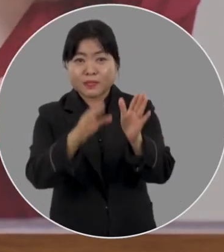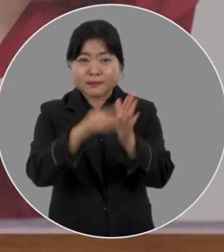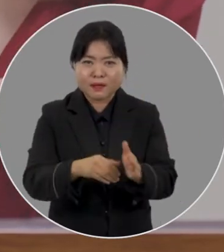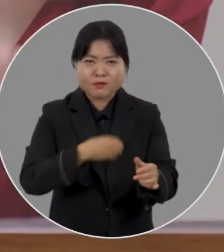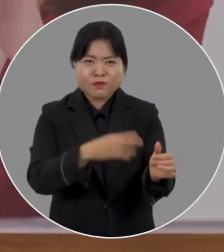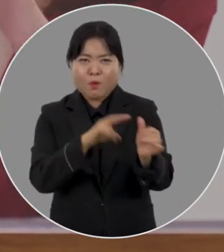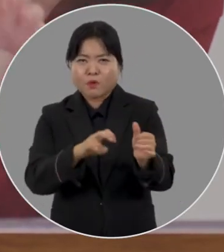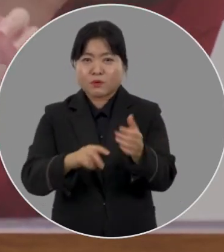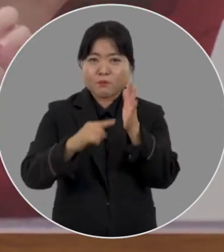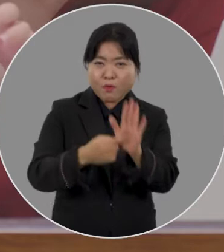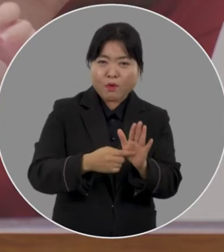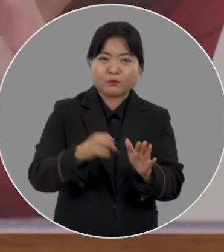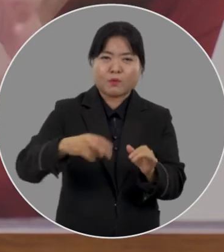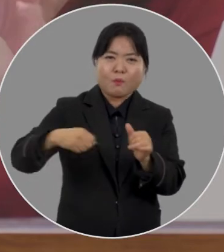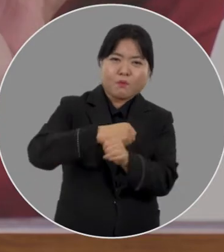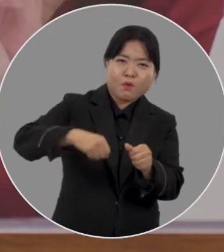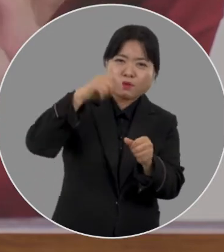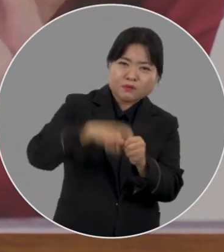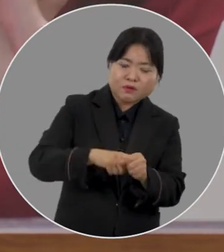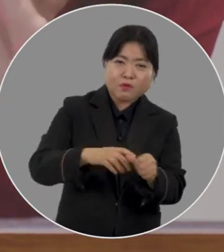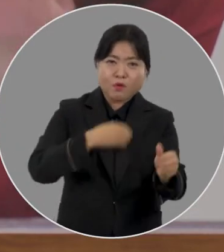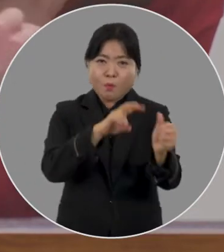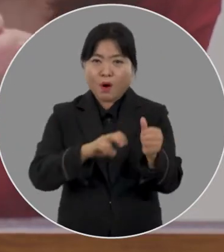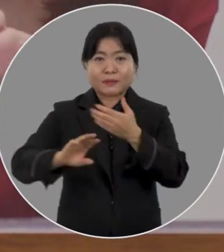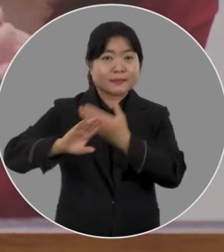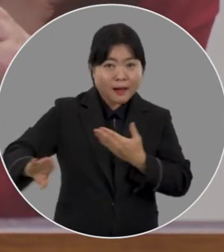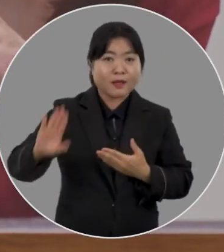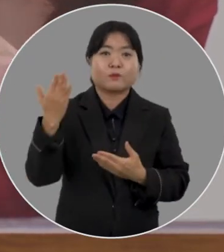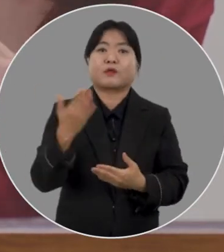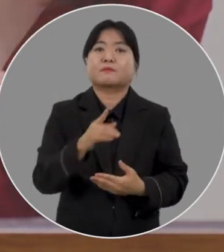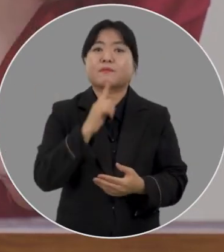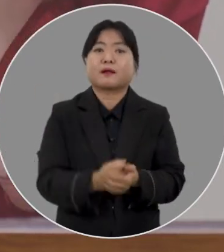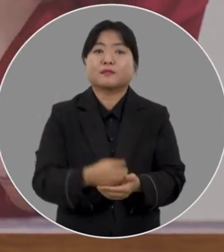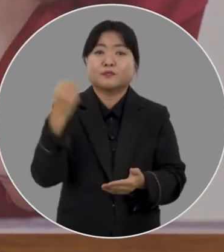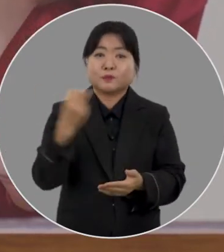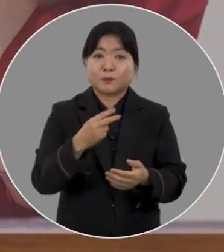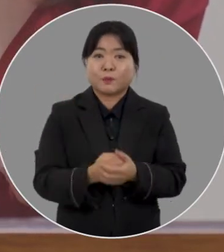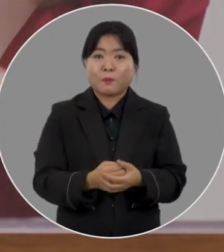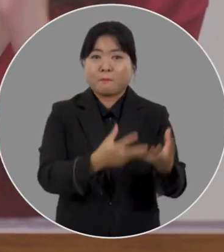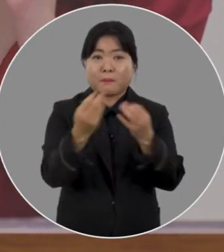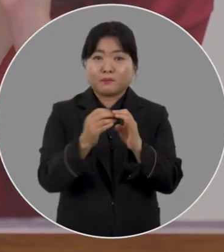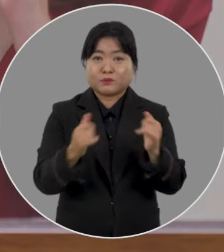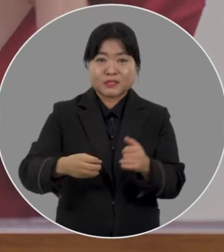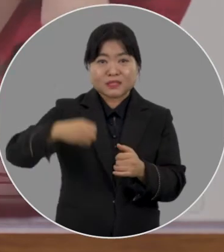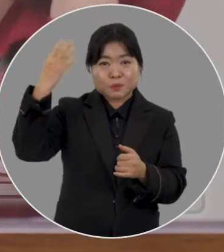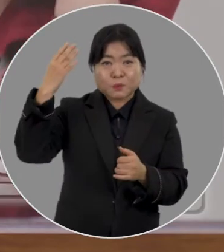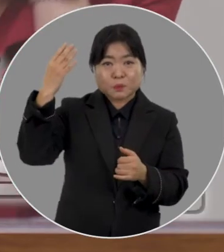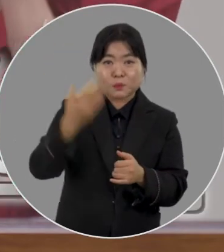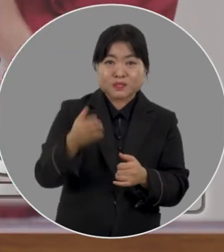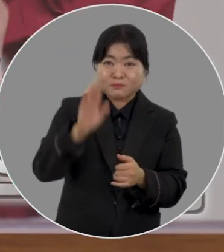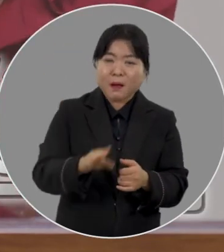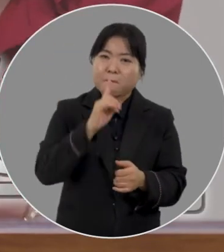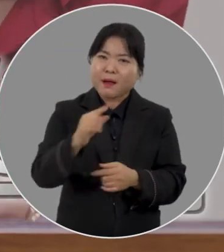때 이게 혐오적인 표현, 이게 폭력적인 혐오와는 엄연히 달라야 된다는 거. 그리고 뭐 많은 분들이 느끼고 계시겠지만